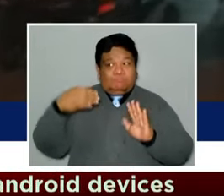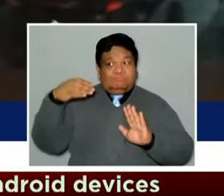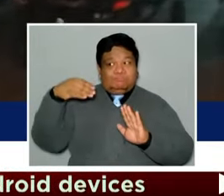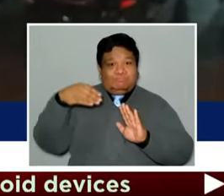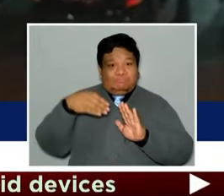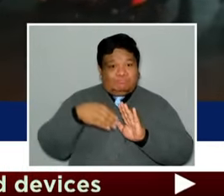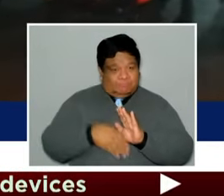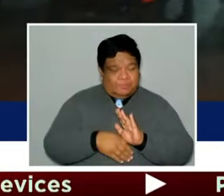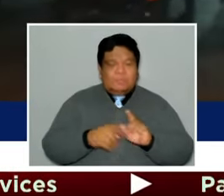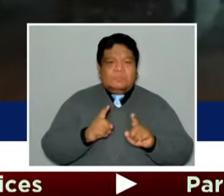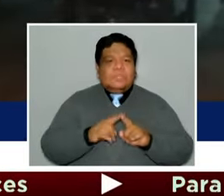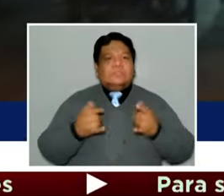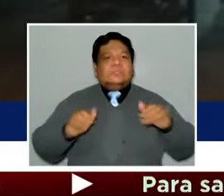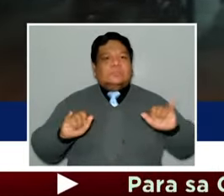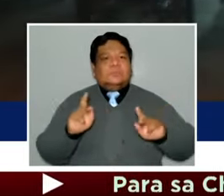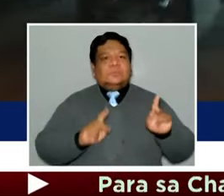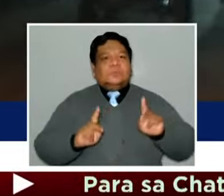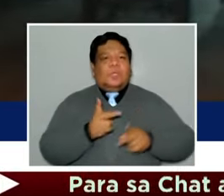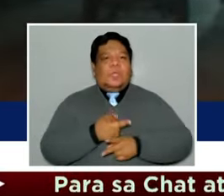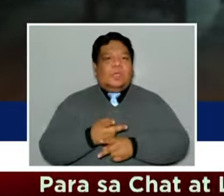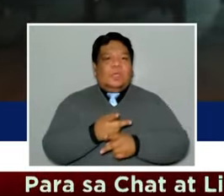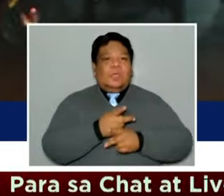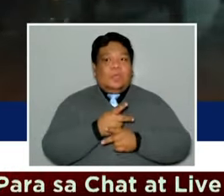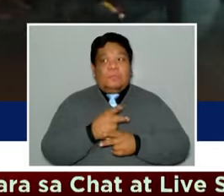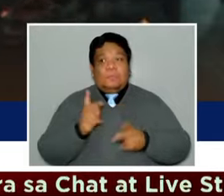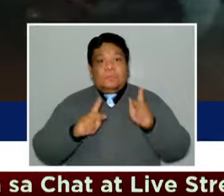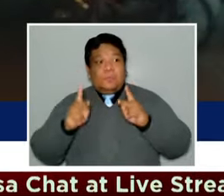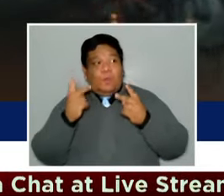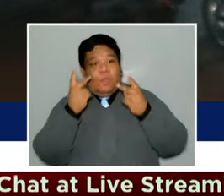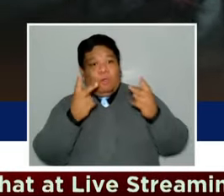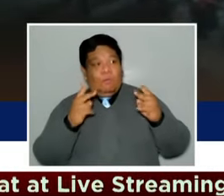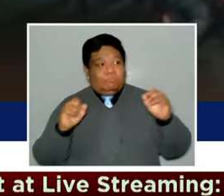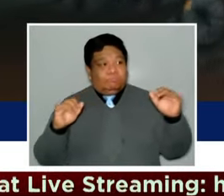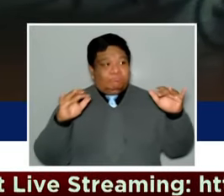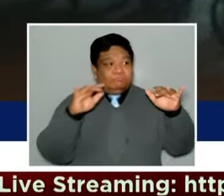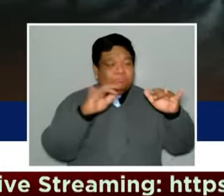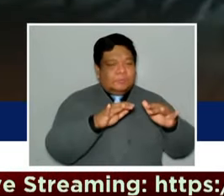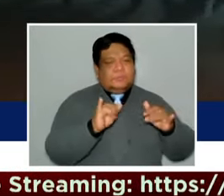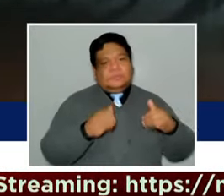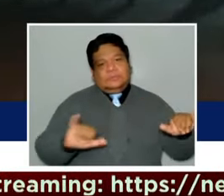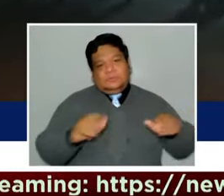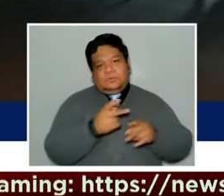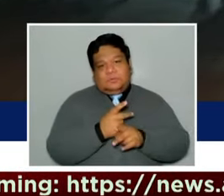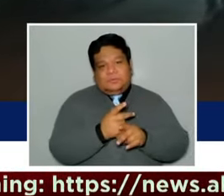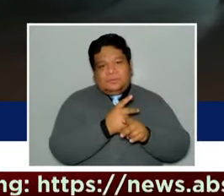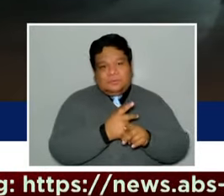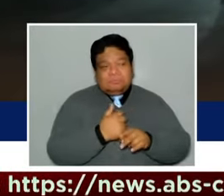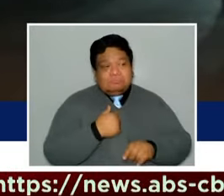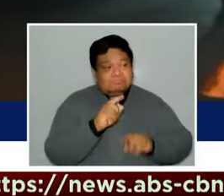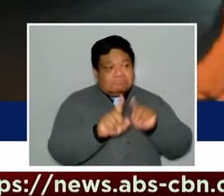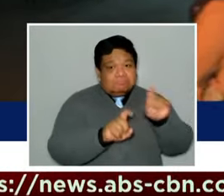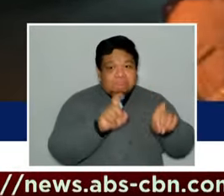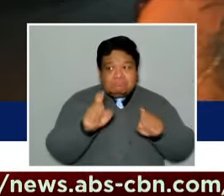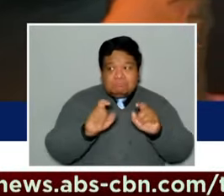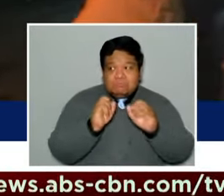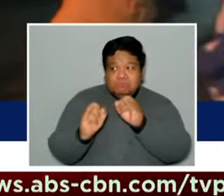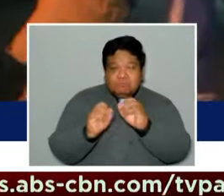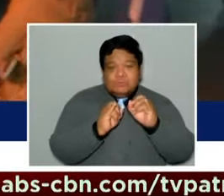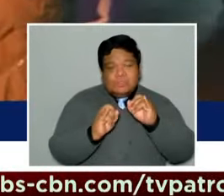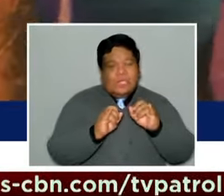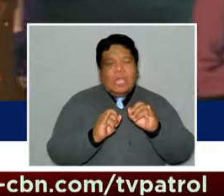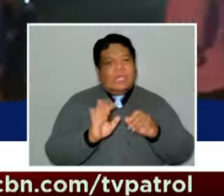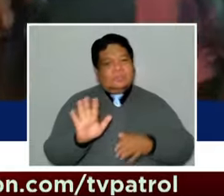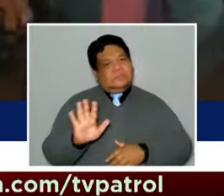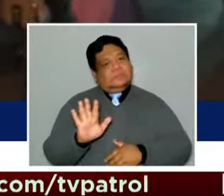mga residente at pati na rin yung mga turista. Yun nga mga nakakakwentuhan namin, ang sabi nila ay hindi na rin muna sila gumagamit